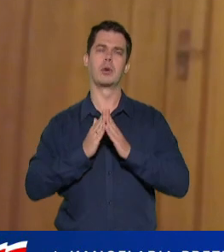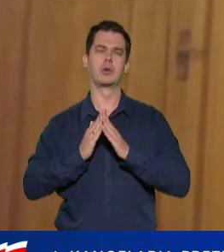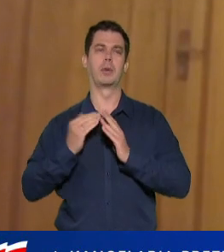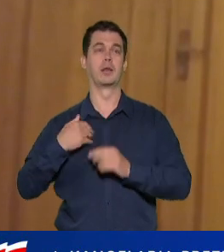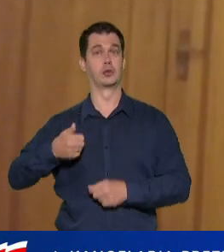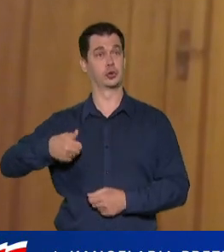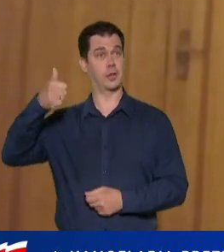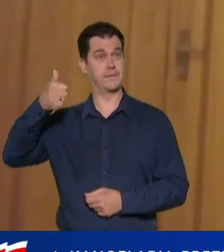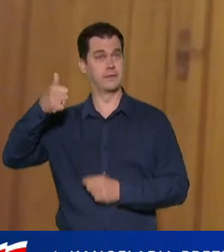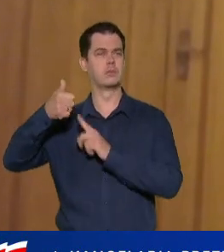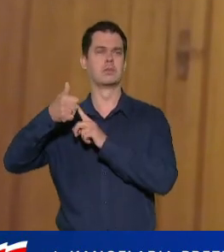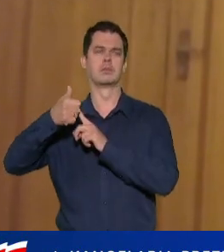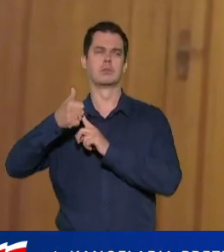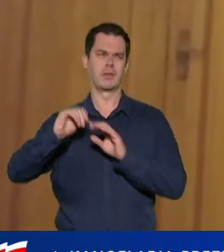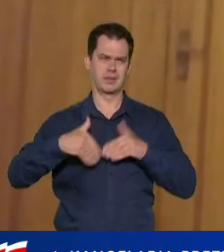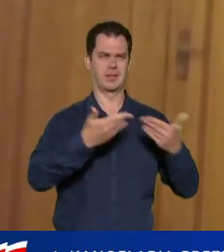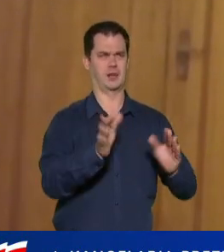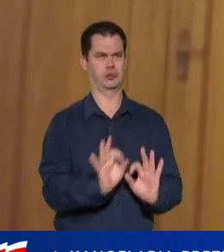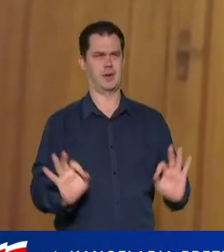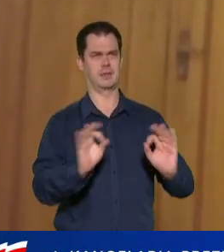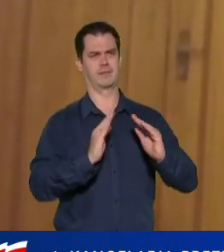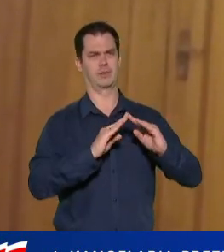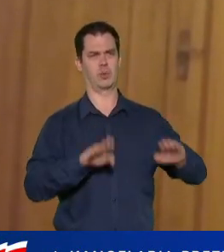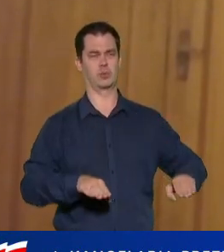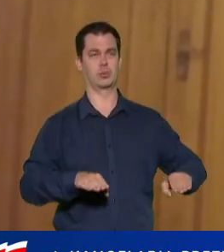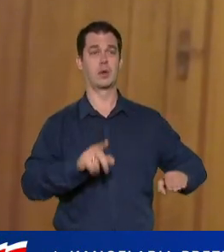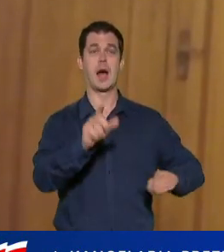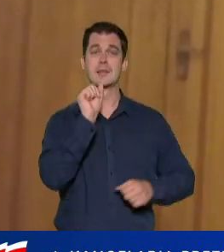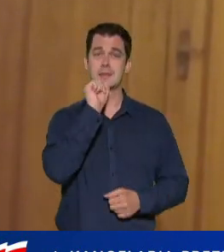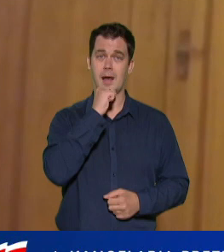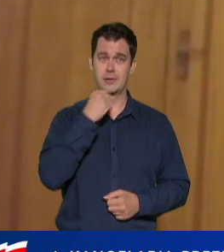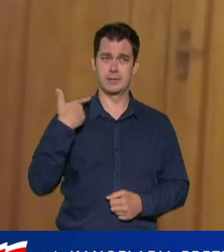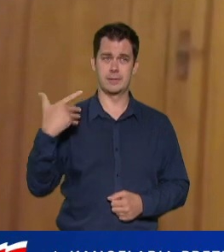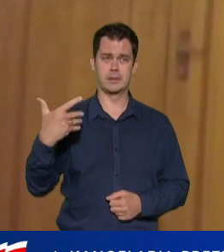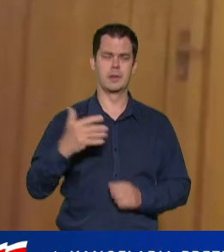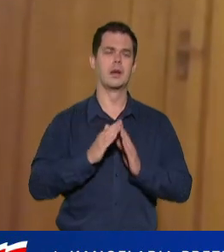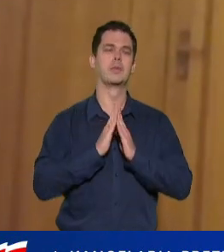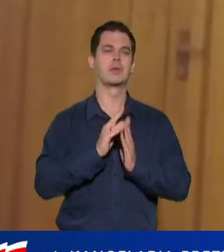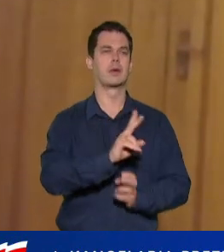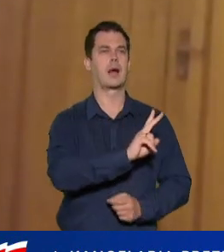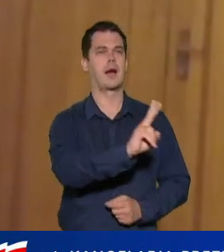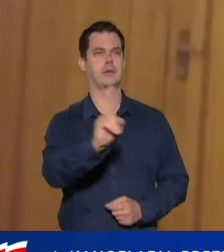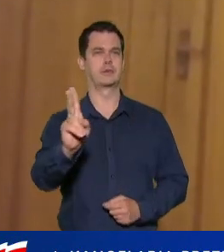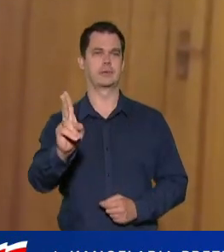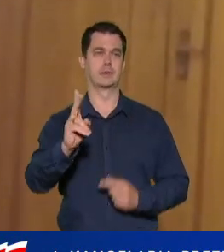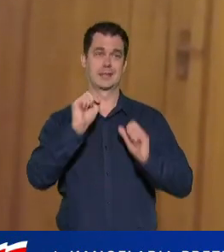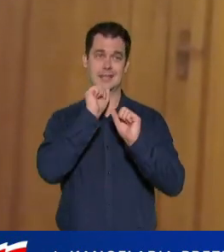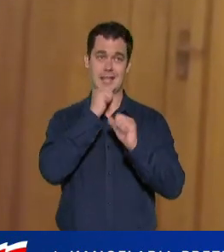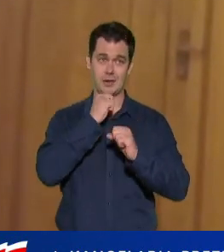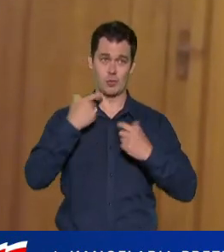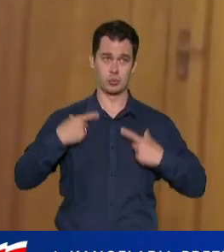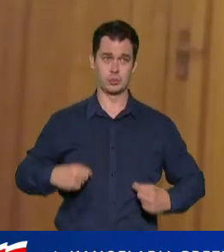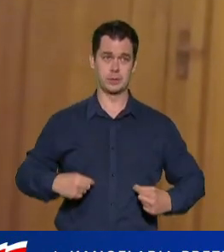żeby to zrobili. Osoby starsze, które mogą zostać w domu, apeluję o to, żeby wszystkie osoby starsze zostały w domu,